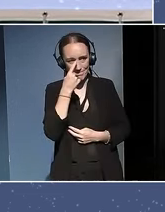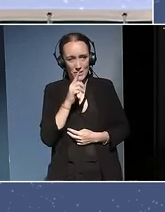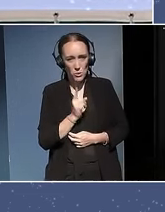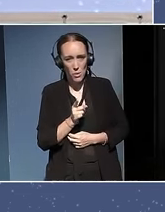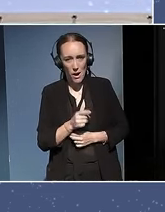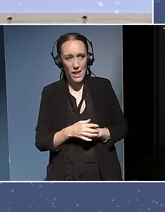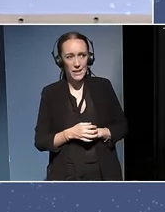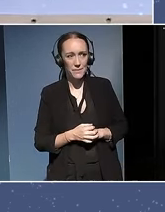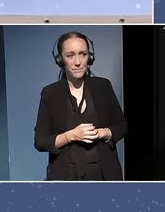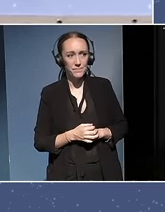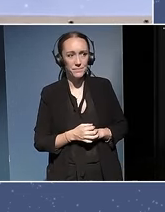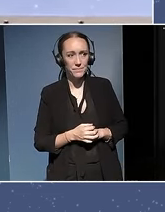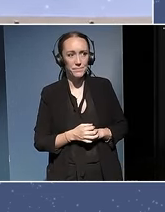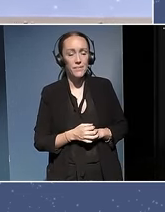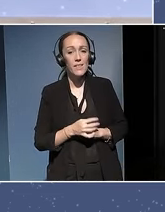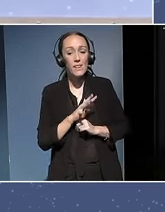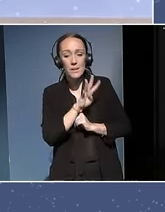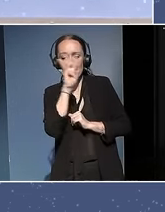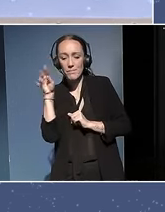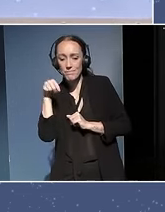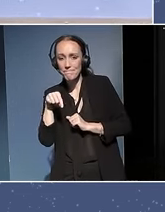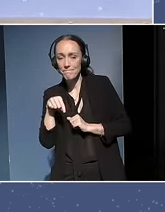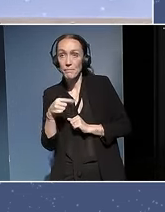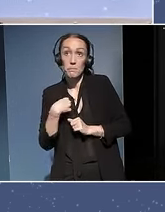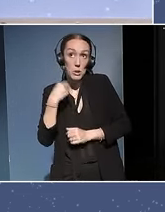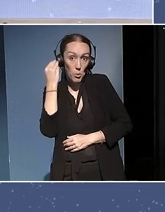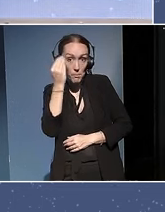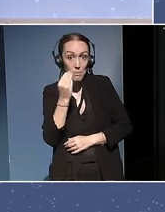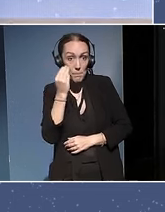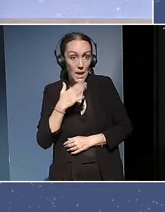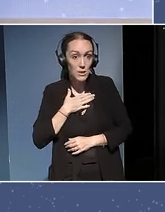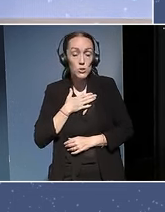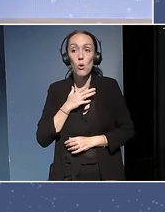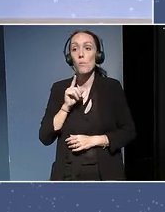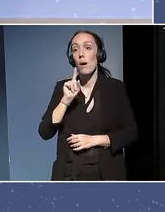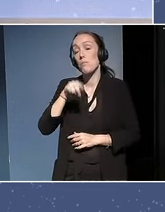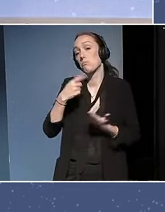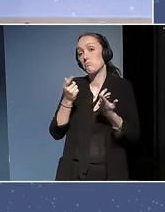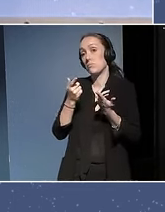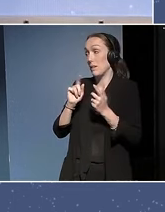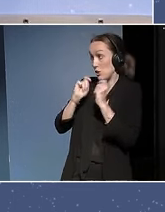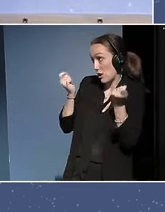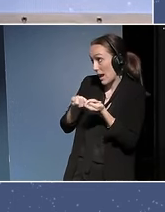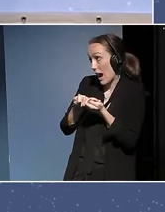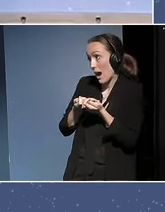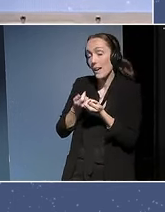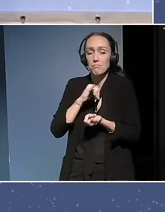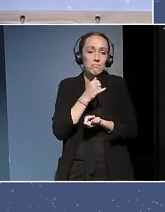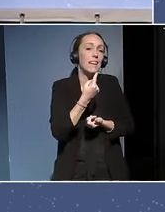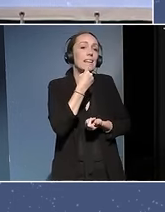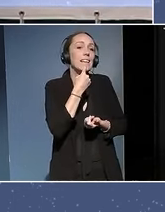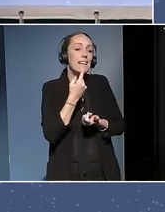che questa cresta qua secondo noi Secondo me ma secondo in genale coloro che studiano